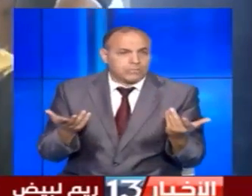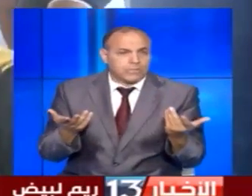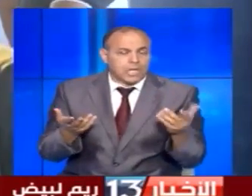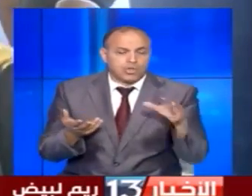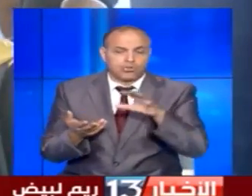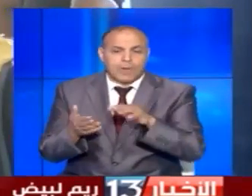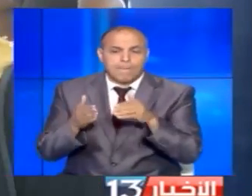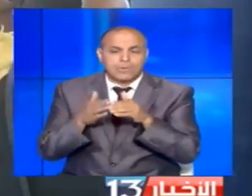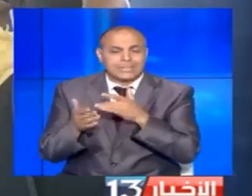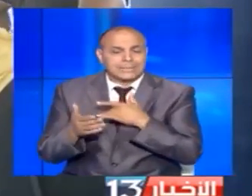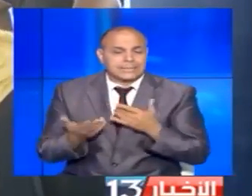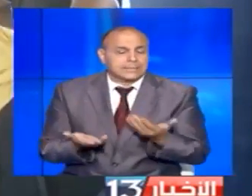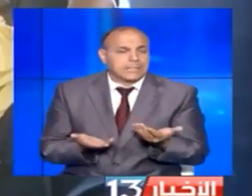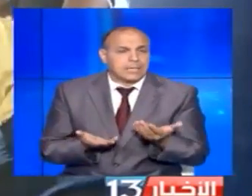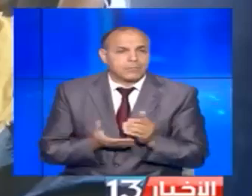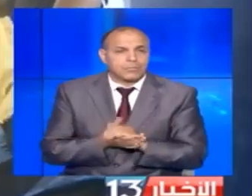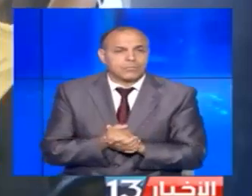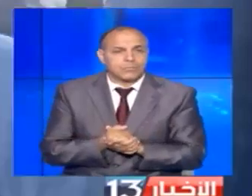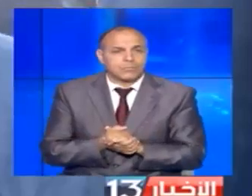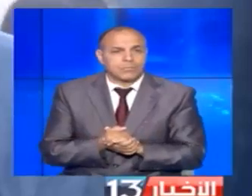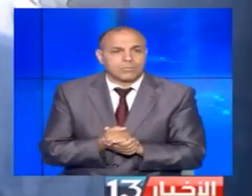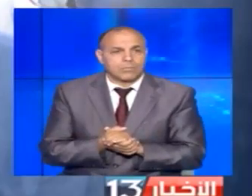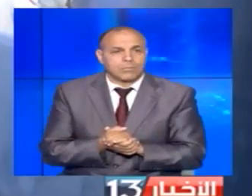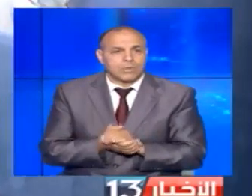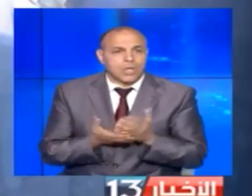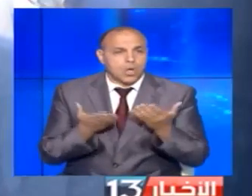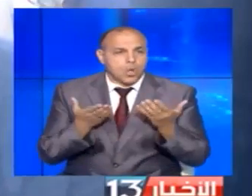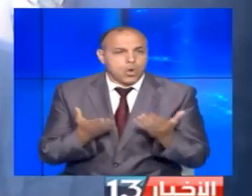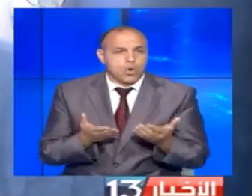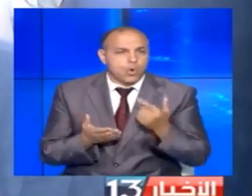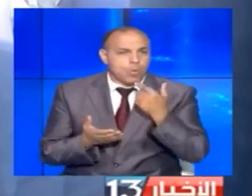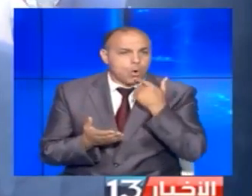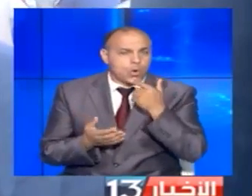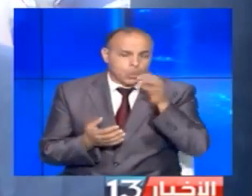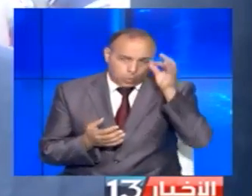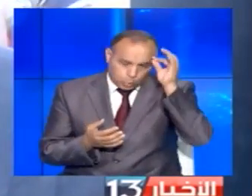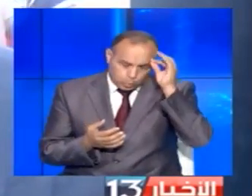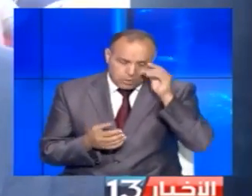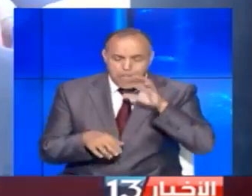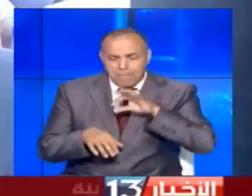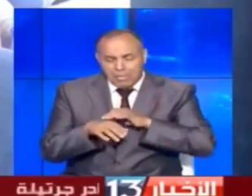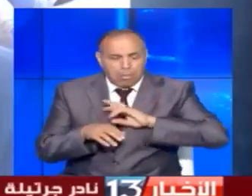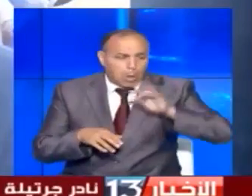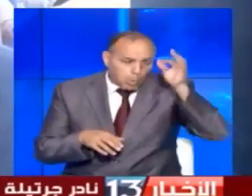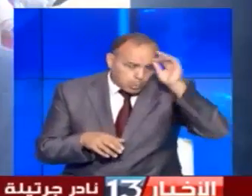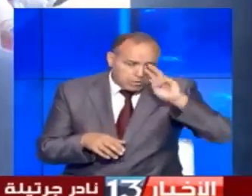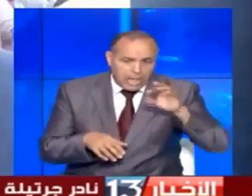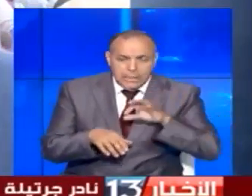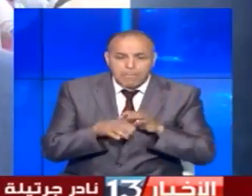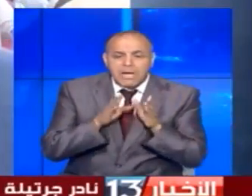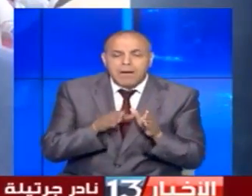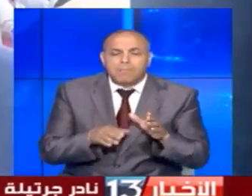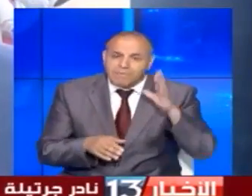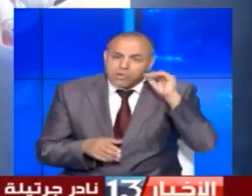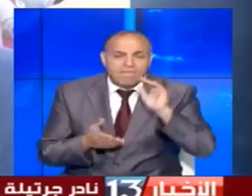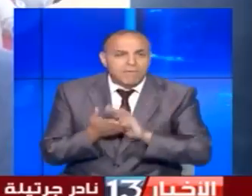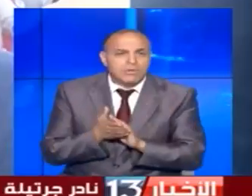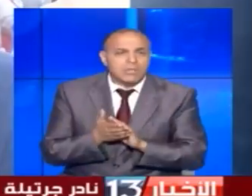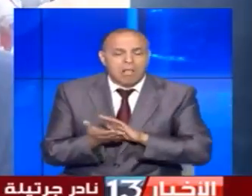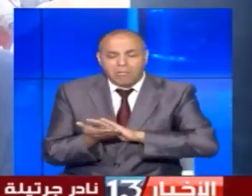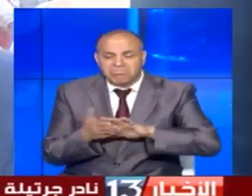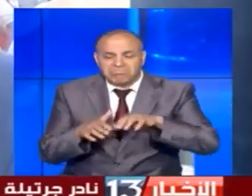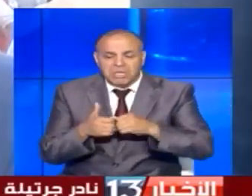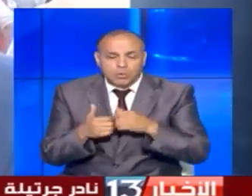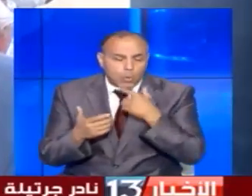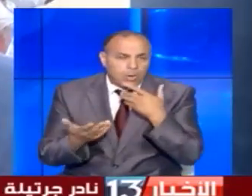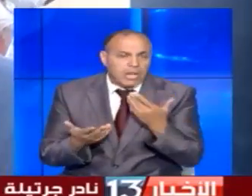هي مطالب صحيه على راس المطالب. يا مرضنا انسان ينهزوه لتونس باش يداوي سبيطارنا، ما فيش طب اختصاص، البنيه التحتيه